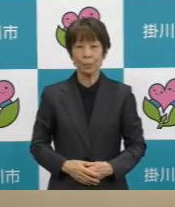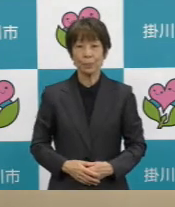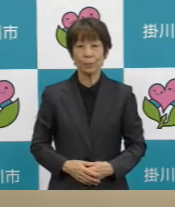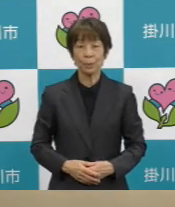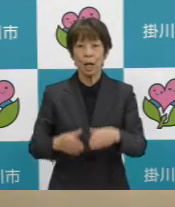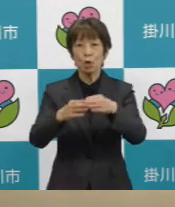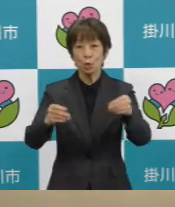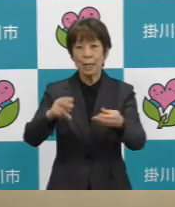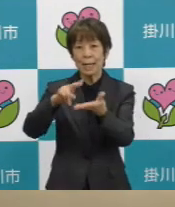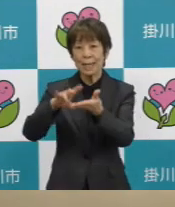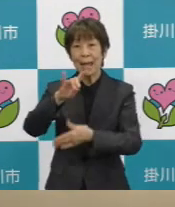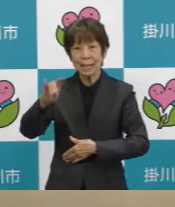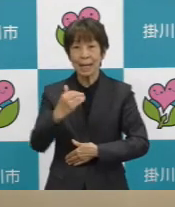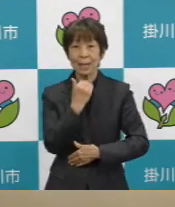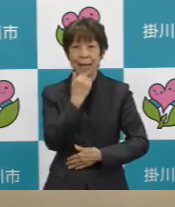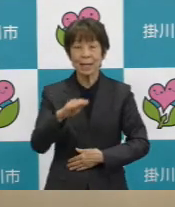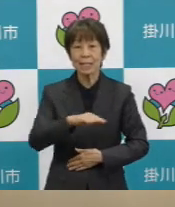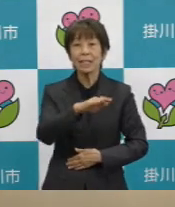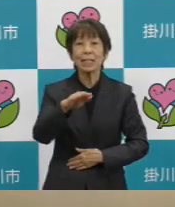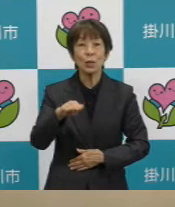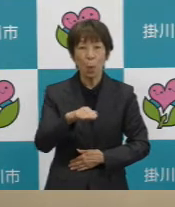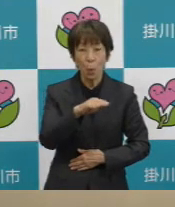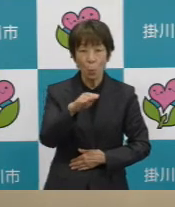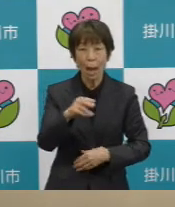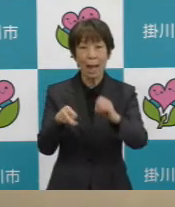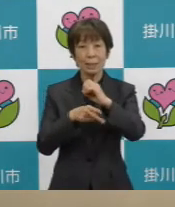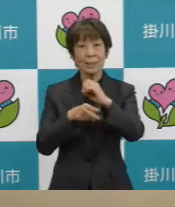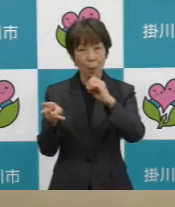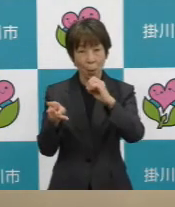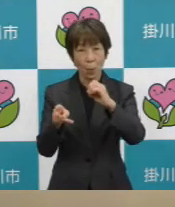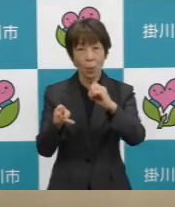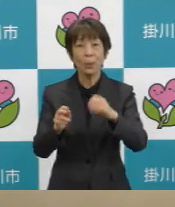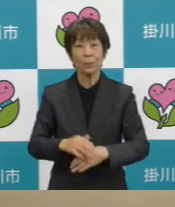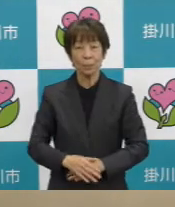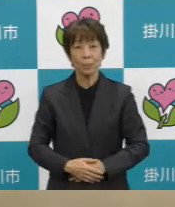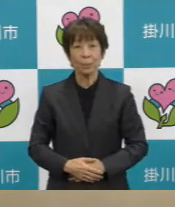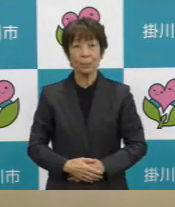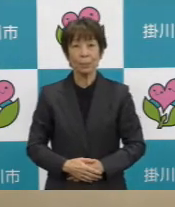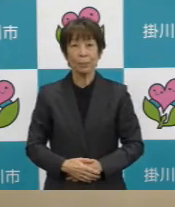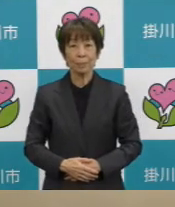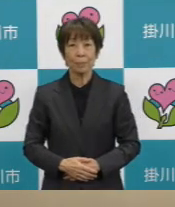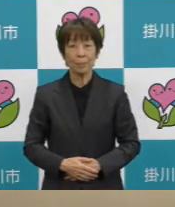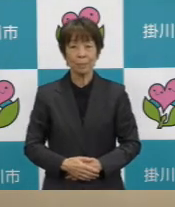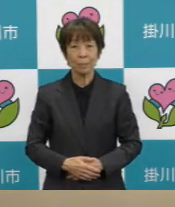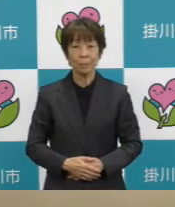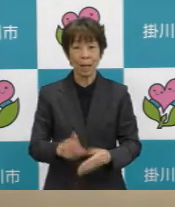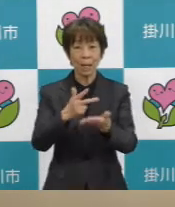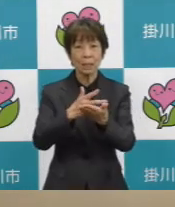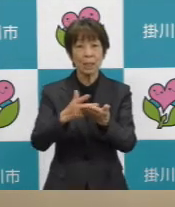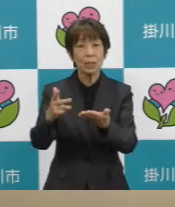定員の待機児童は、ゼロということで、あります。資料の